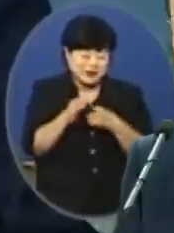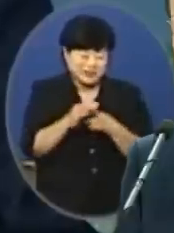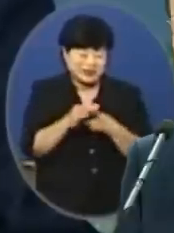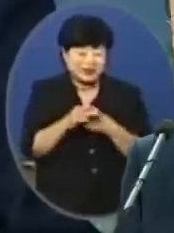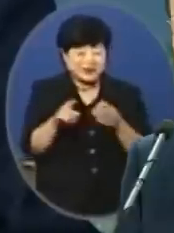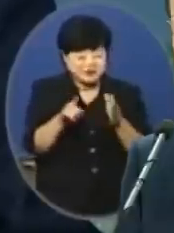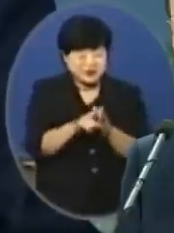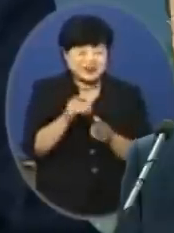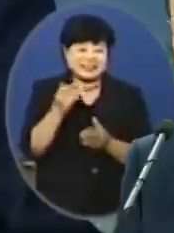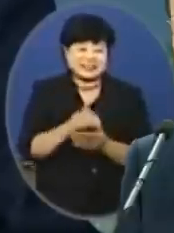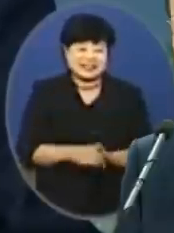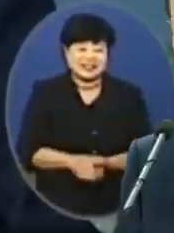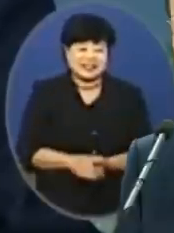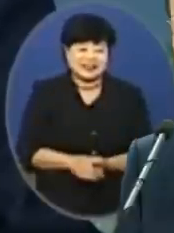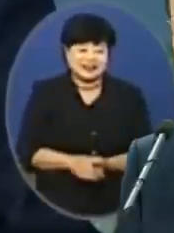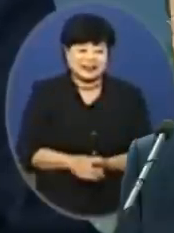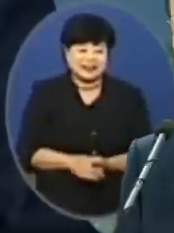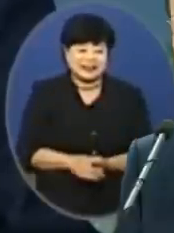믿어집니다.